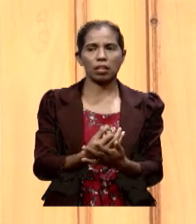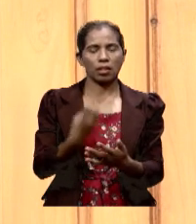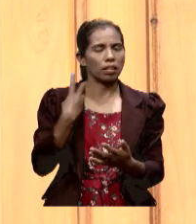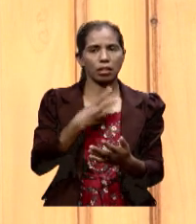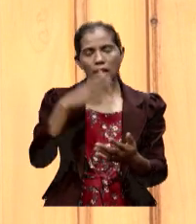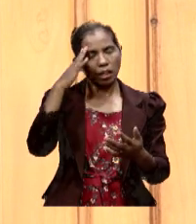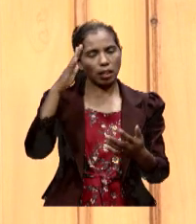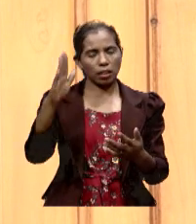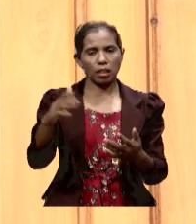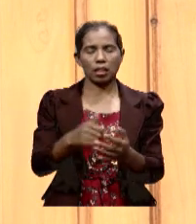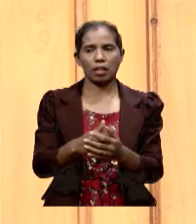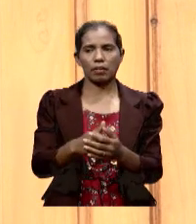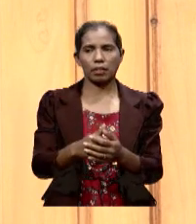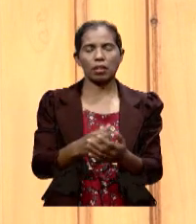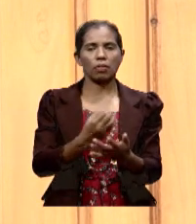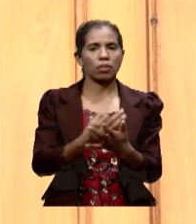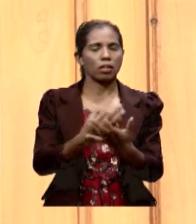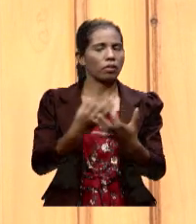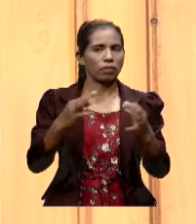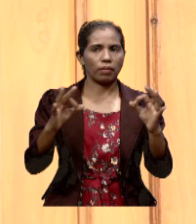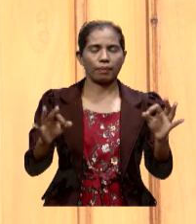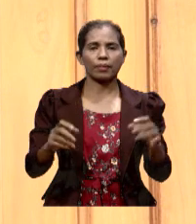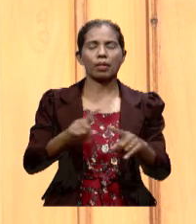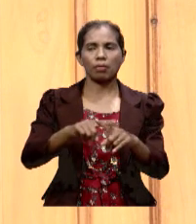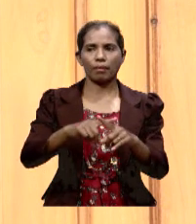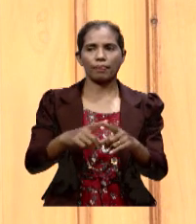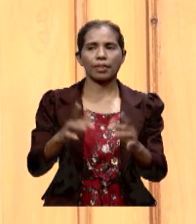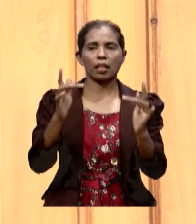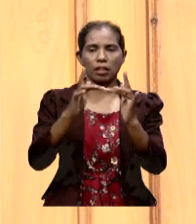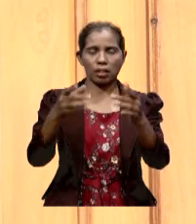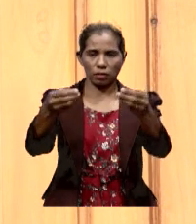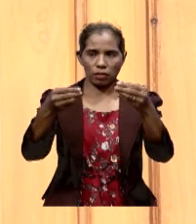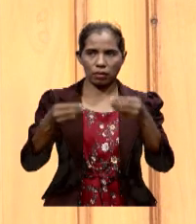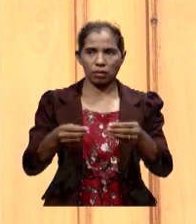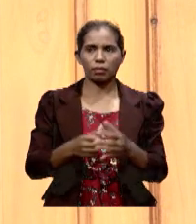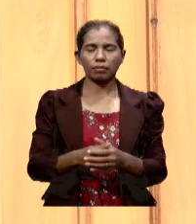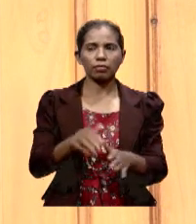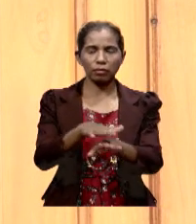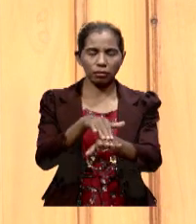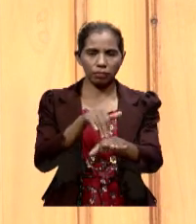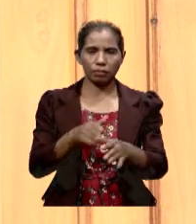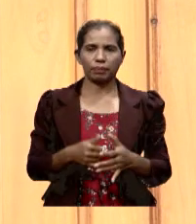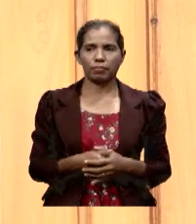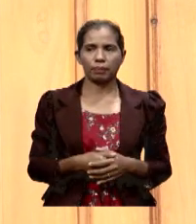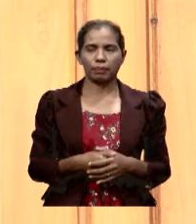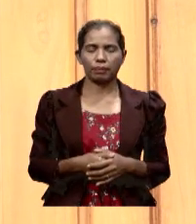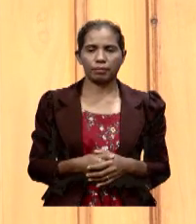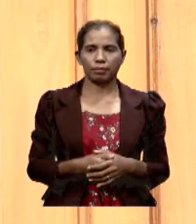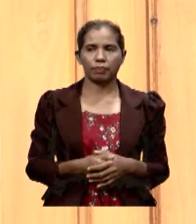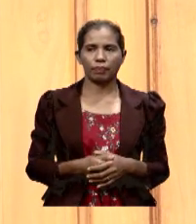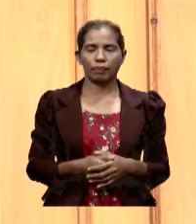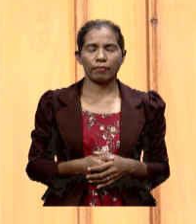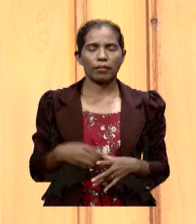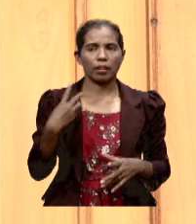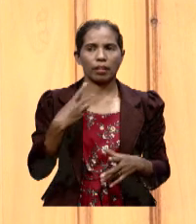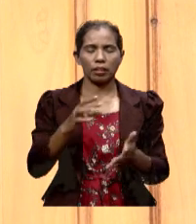sa ois $10 lah keluar dengan osa ne layar tiana. Pulsa ne sedang internet sira provide main internet tidak lieno kelos. To bot. Talvez ita